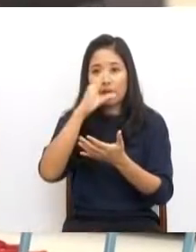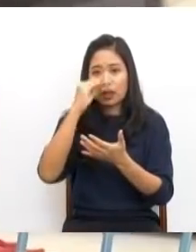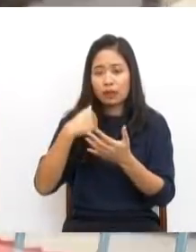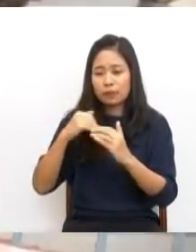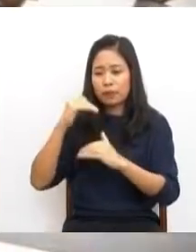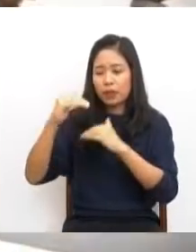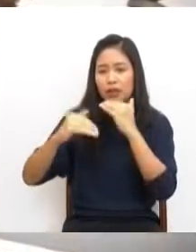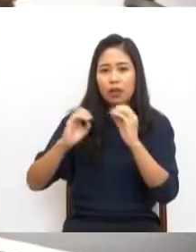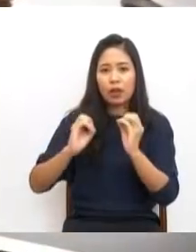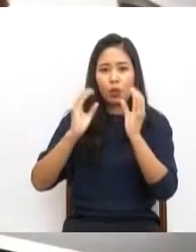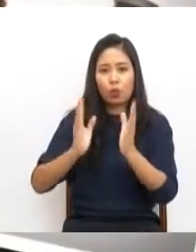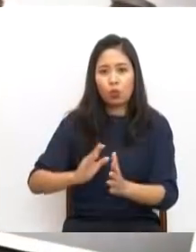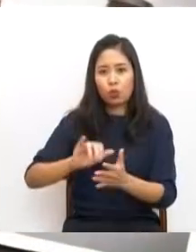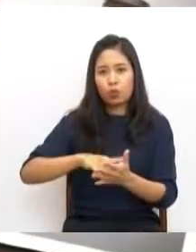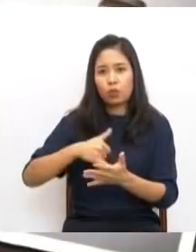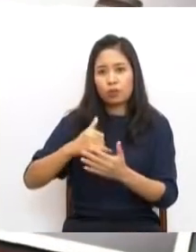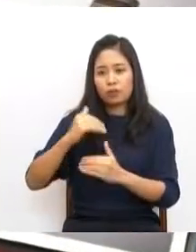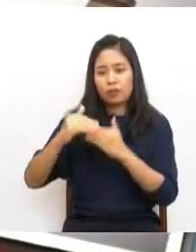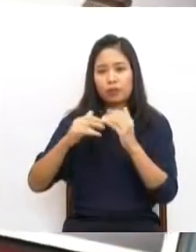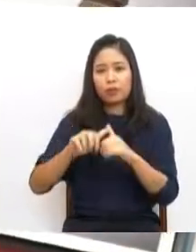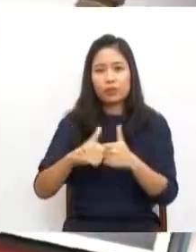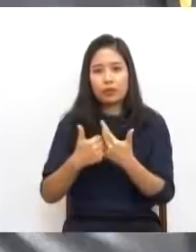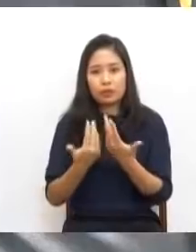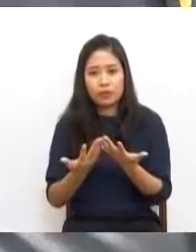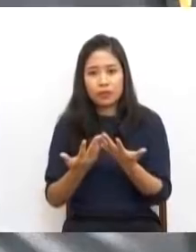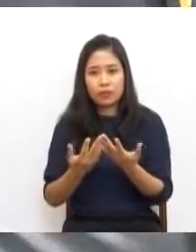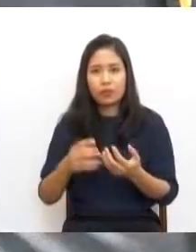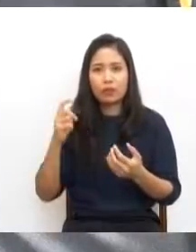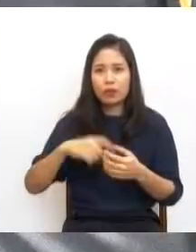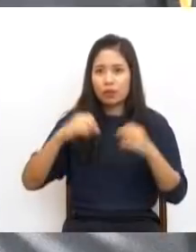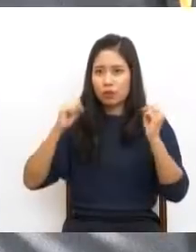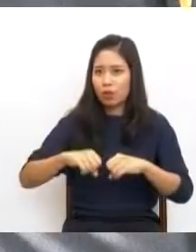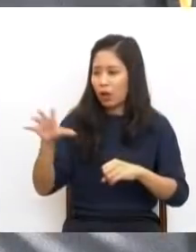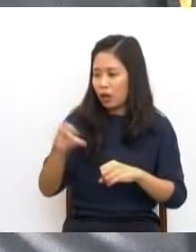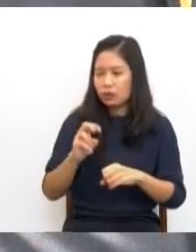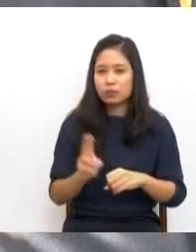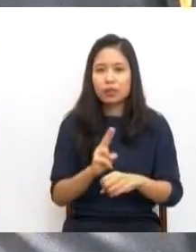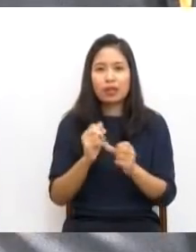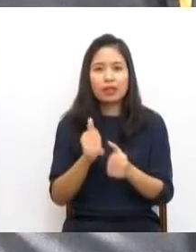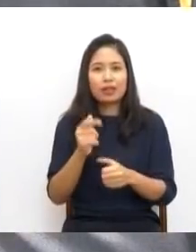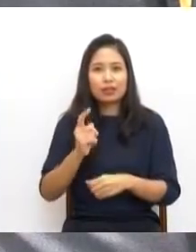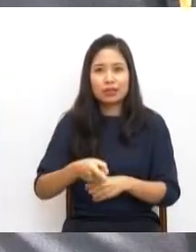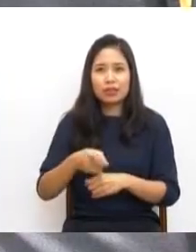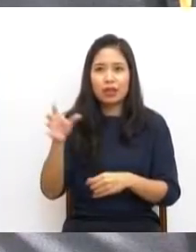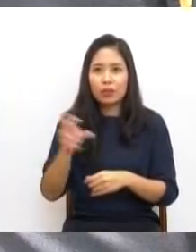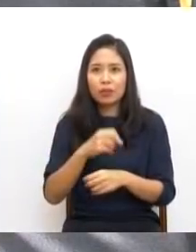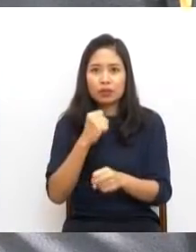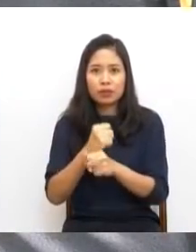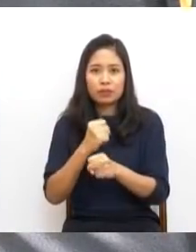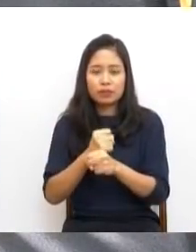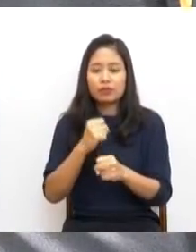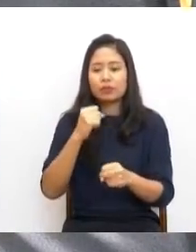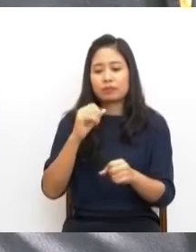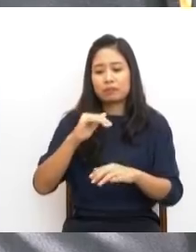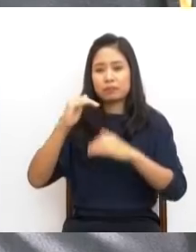ช้งานได้อย่างไรในสเต็ปต่อไปเราก็จะต้องไปข้างหน้าก่อนแล้วก็ไปดูว่าข้างหน้ามีอะไรนะแล้วเราก็เอากลับมาแล้วสร้างเป็นหลักสูตร